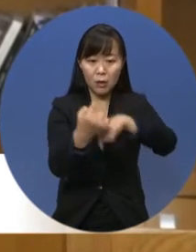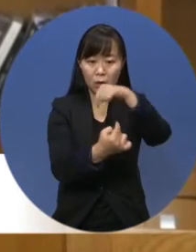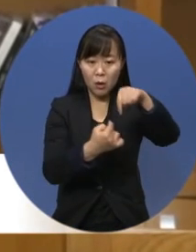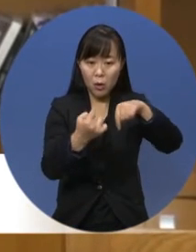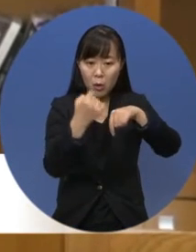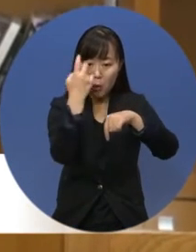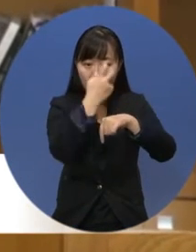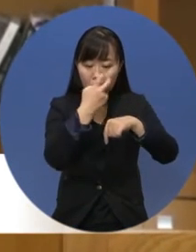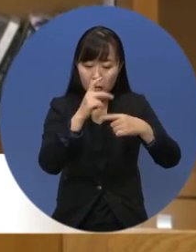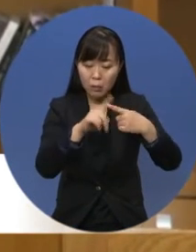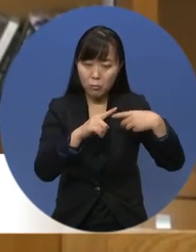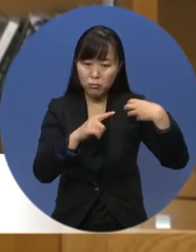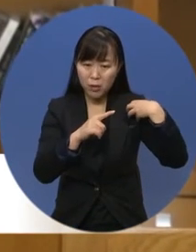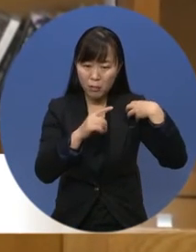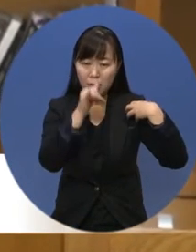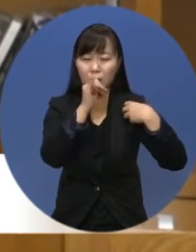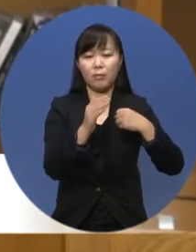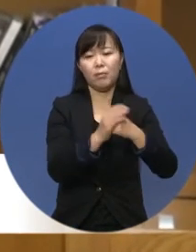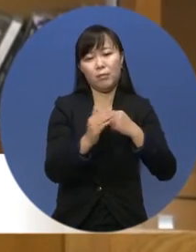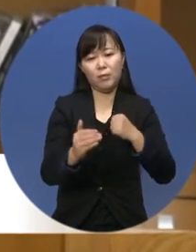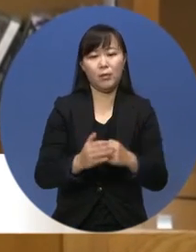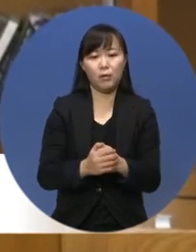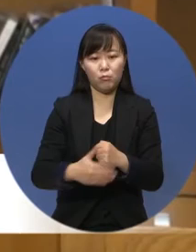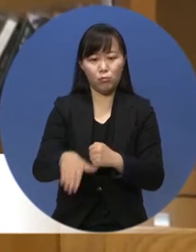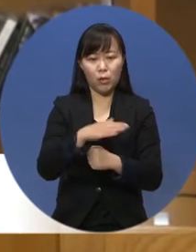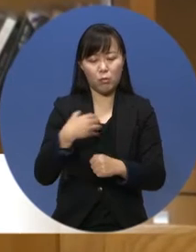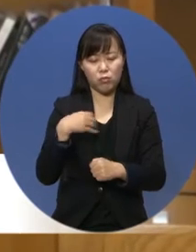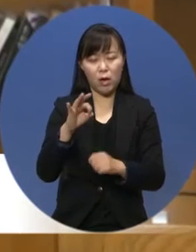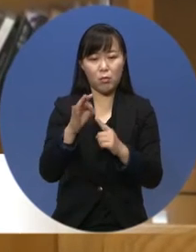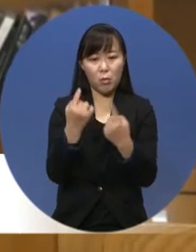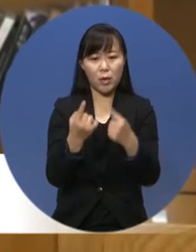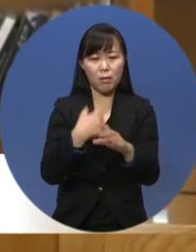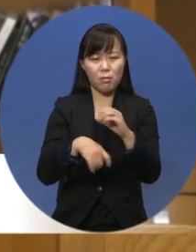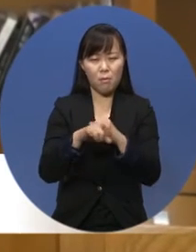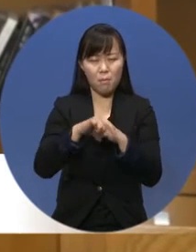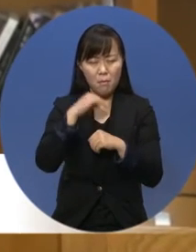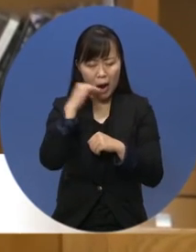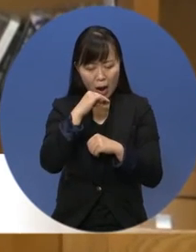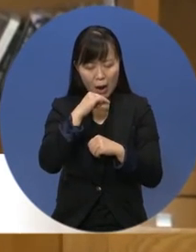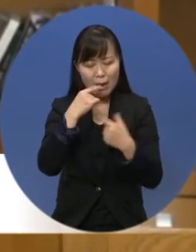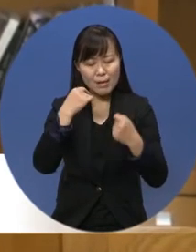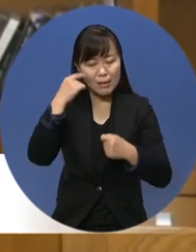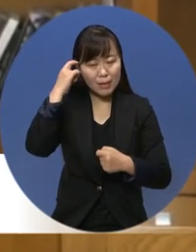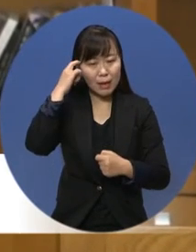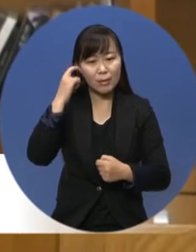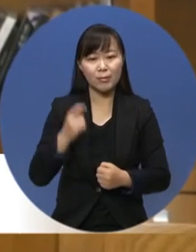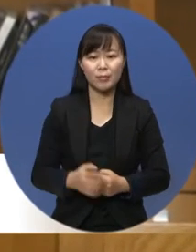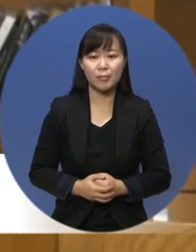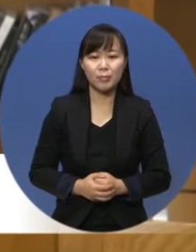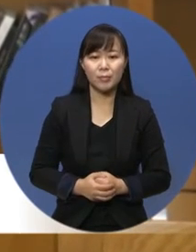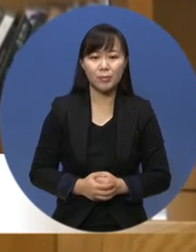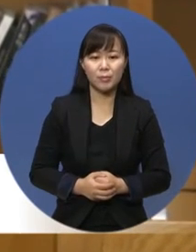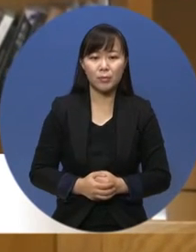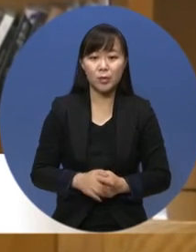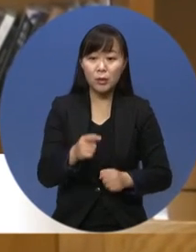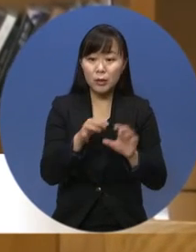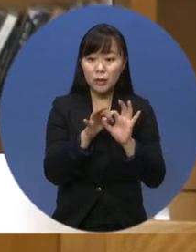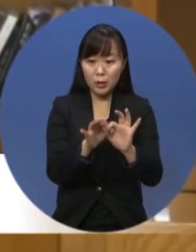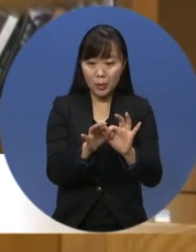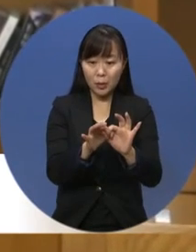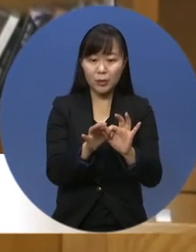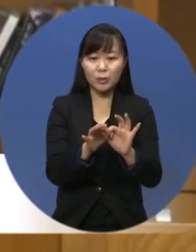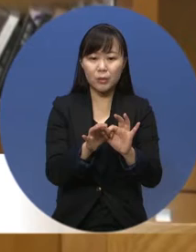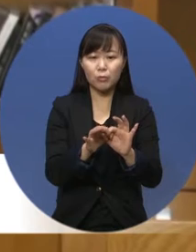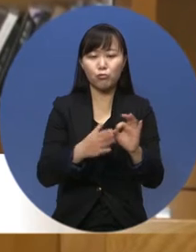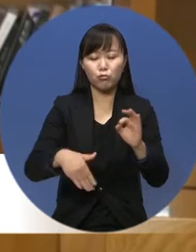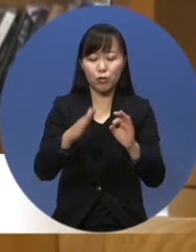부담까지 할 수 있는 부분이기 때문에 오히려 저희가 뭐 부담금보다 더 강력한 조치라고 저희는 생각을 하고 있고요. 그런 부분들을